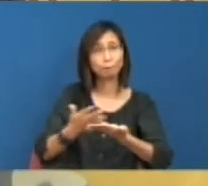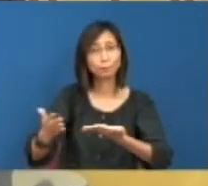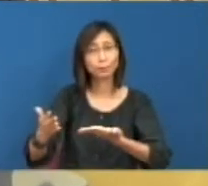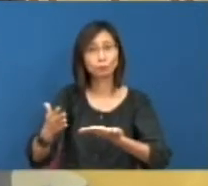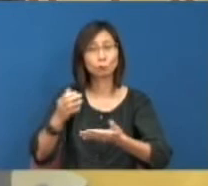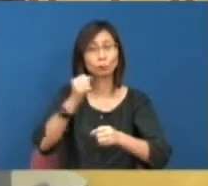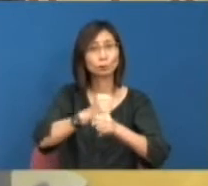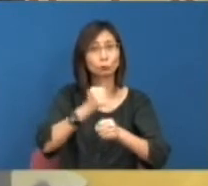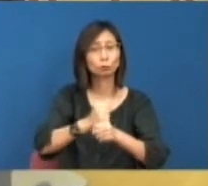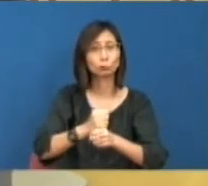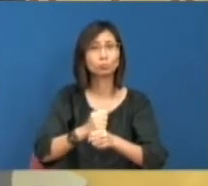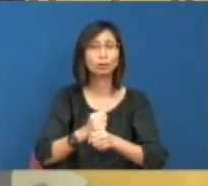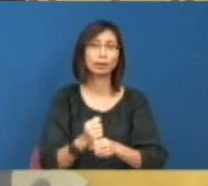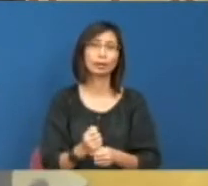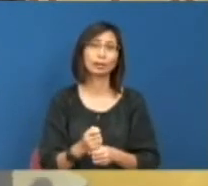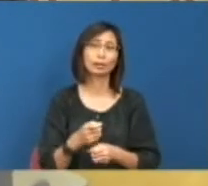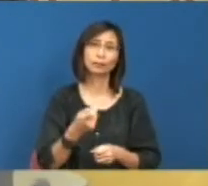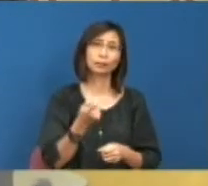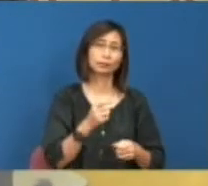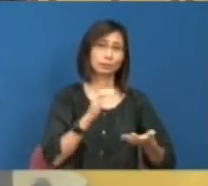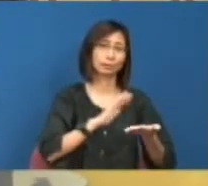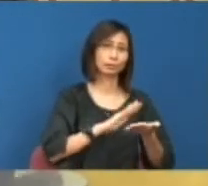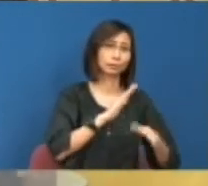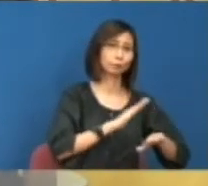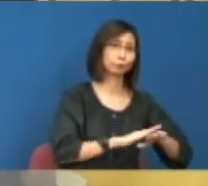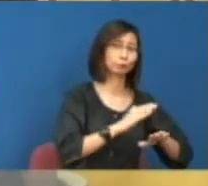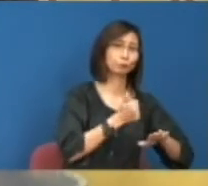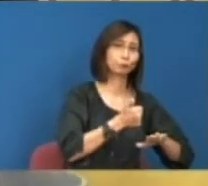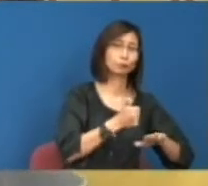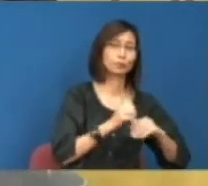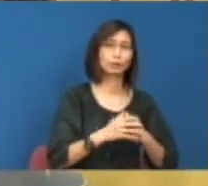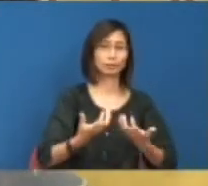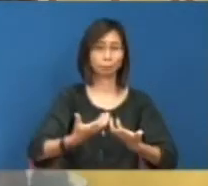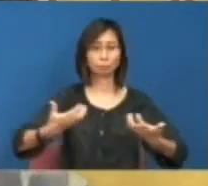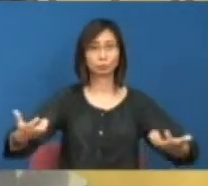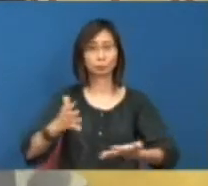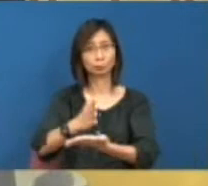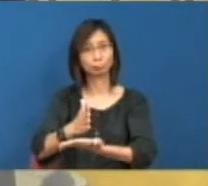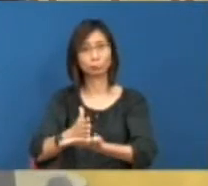歧，呢啲咁嘅利益分歧自然就會產生咗一個